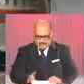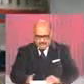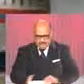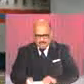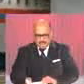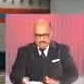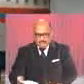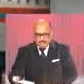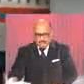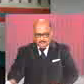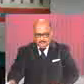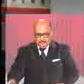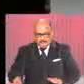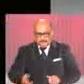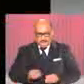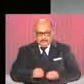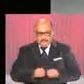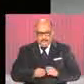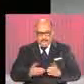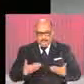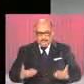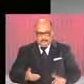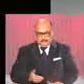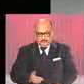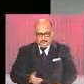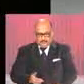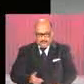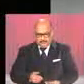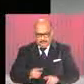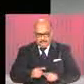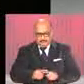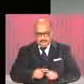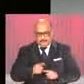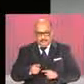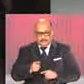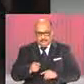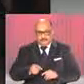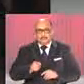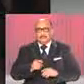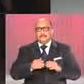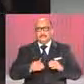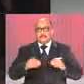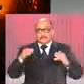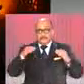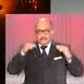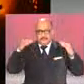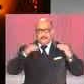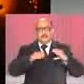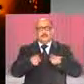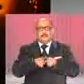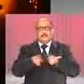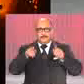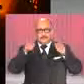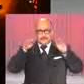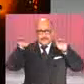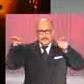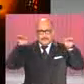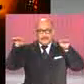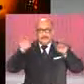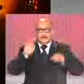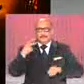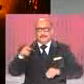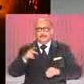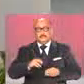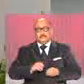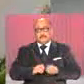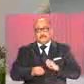صور لهذه القطع. وفي أستراليا يكافح الآلاف من رجال إطفاء حرائق الغابات التي اجتاحت جنوب البلاد وأجبرت